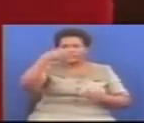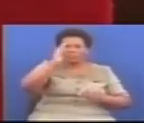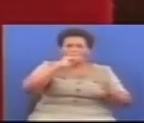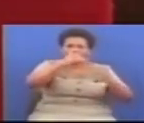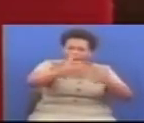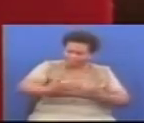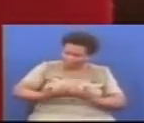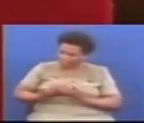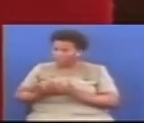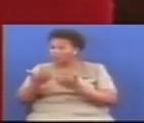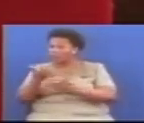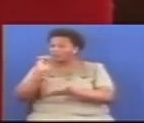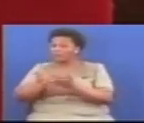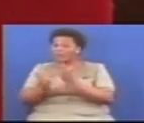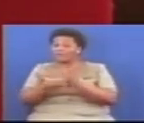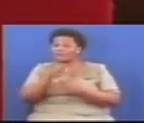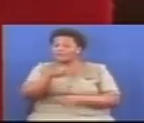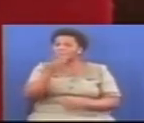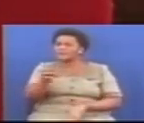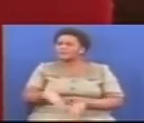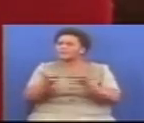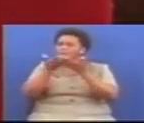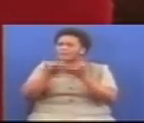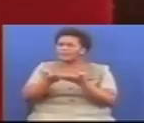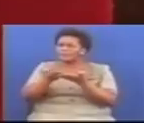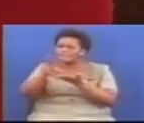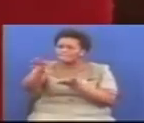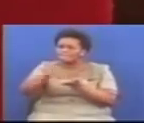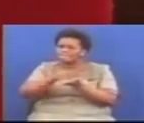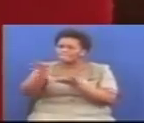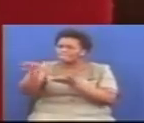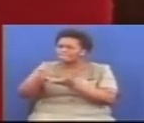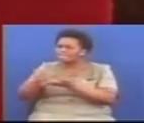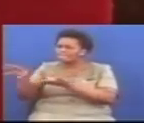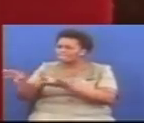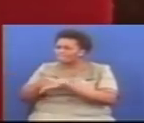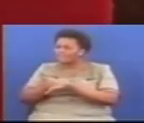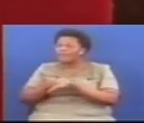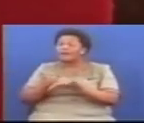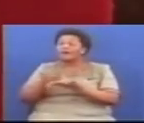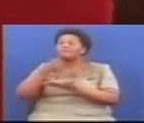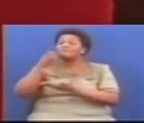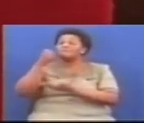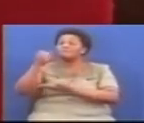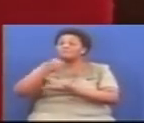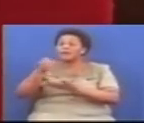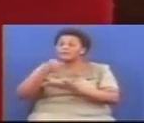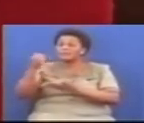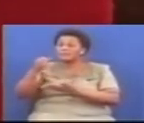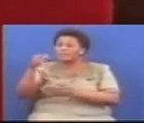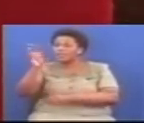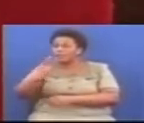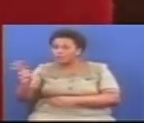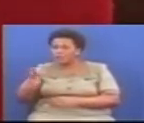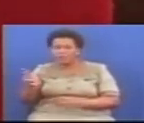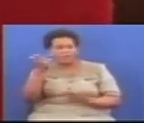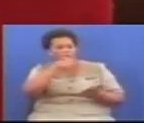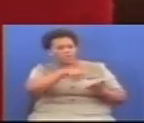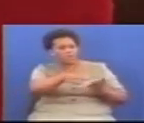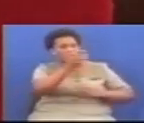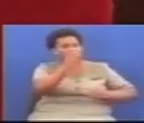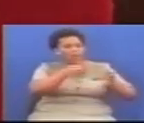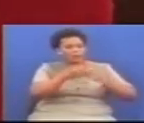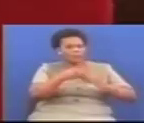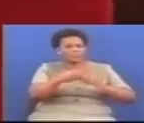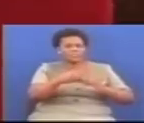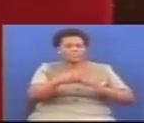ilikuwa inasaidia sana kupata makusanyo ili kuweza kuwalipa posho kwa mujibu wa sheria hawa wenye vitu wa vijiji, serikali ama vijiji